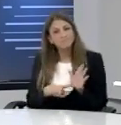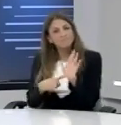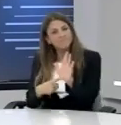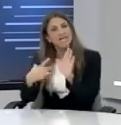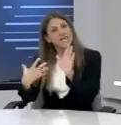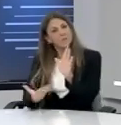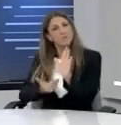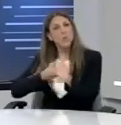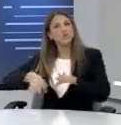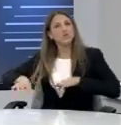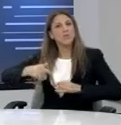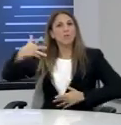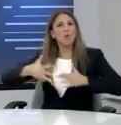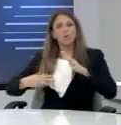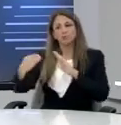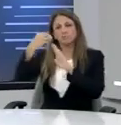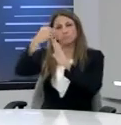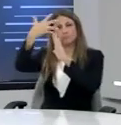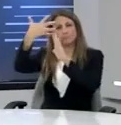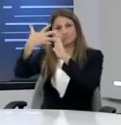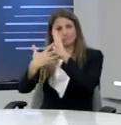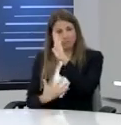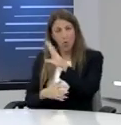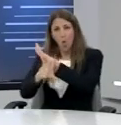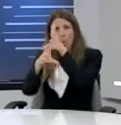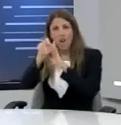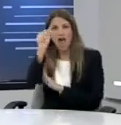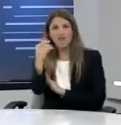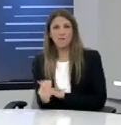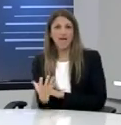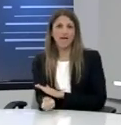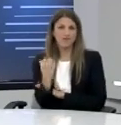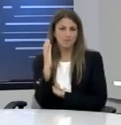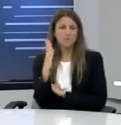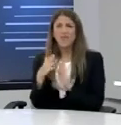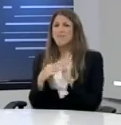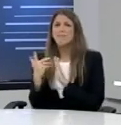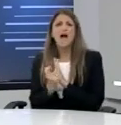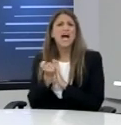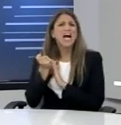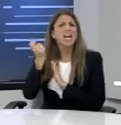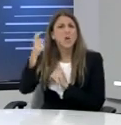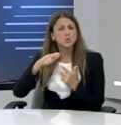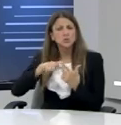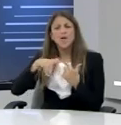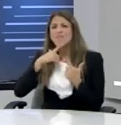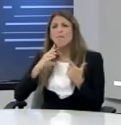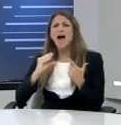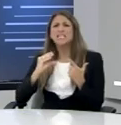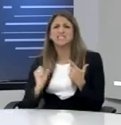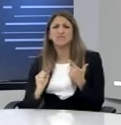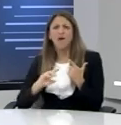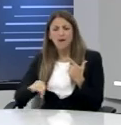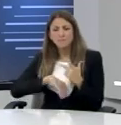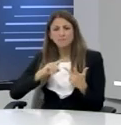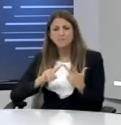στο προσχέδιο του δικού σας προϋπολογισμού, χαρτί και καλαμάρι. Και για το χρέος, και για το μαξιλάρι ασφάλειας, και